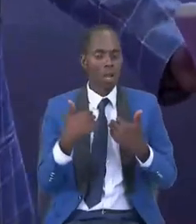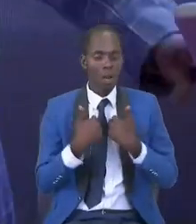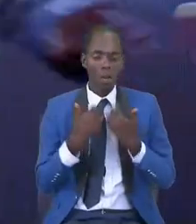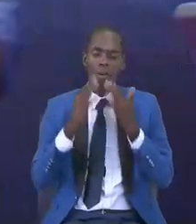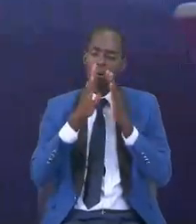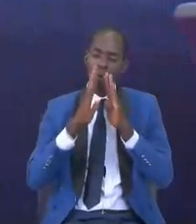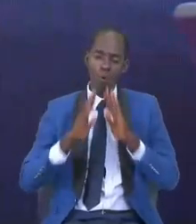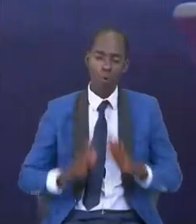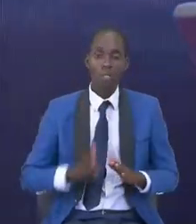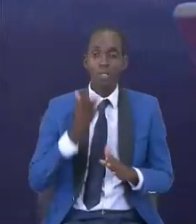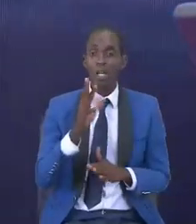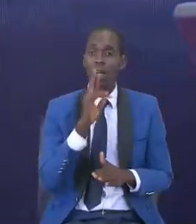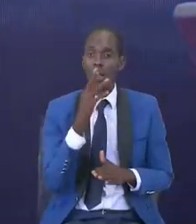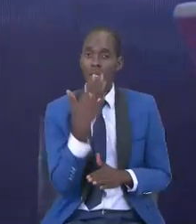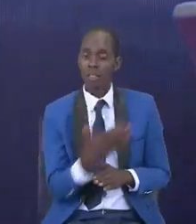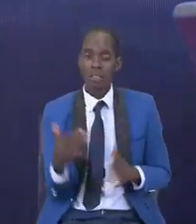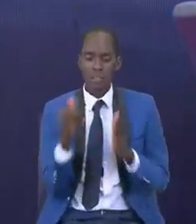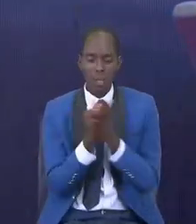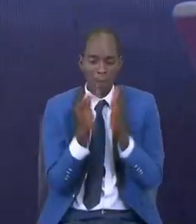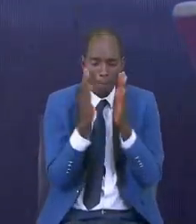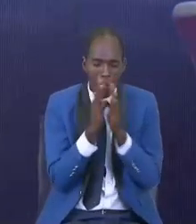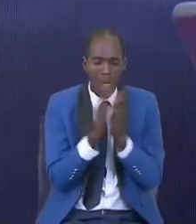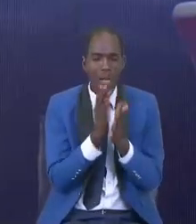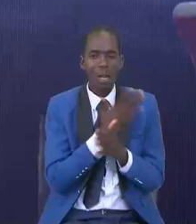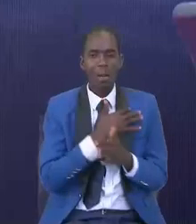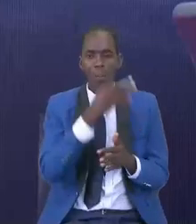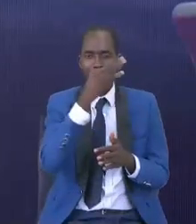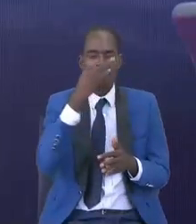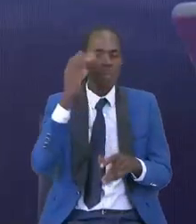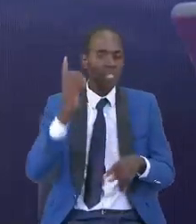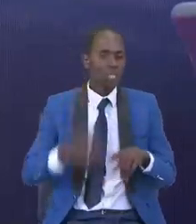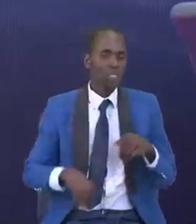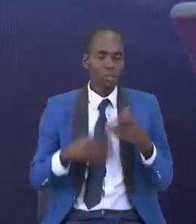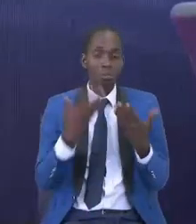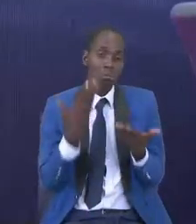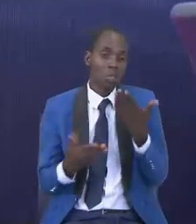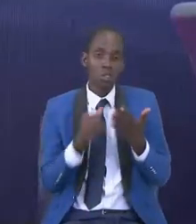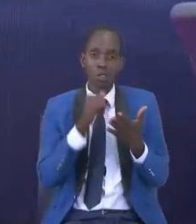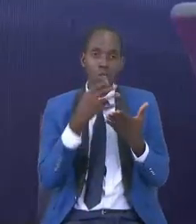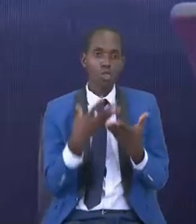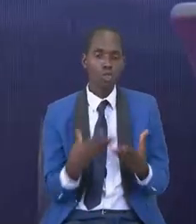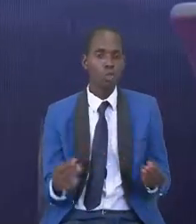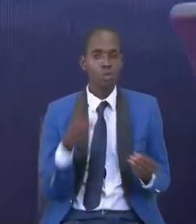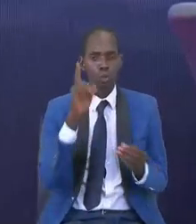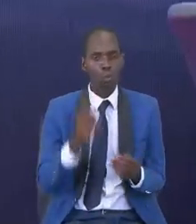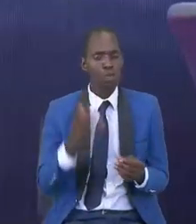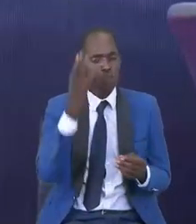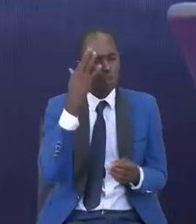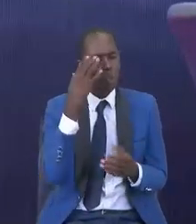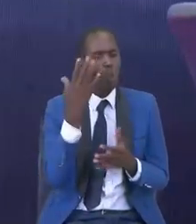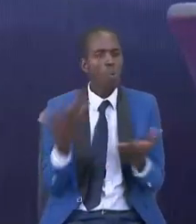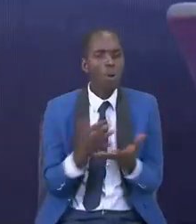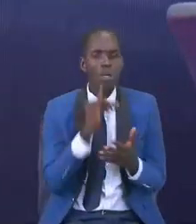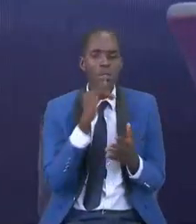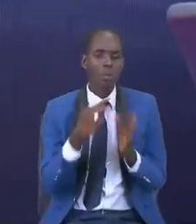et le jeûne seul ne vont pas régler. Nous devons connaître quelle est la volonté de Dieu. Qu'est-ce qu'il me demande de faire? Qu'est-ce que